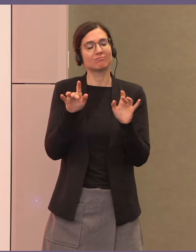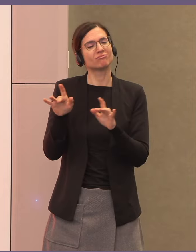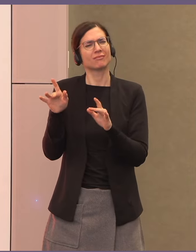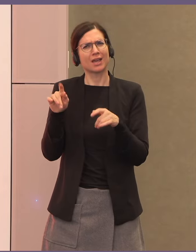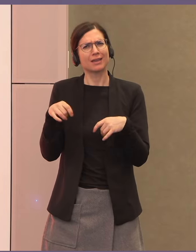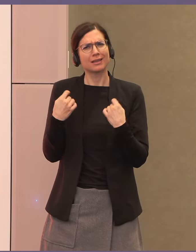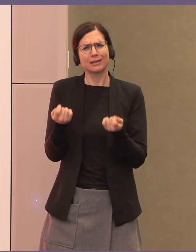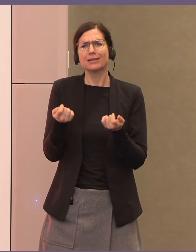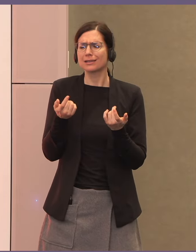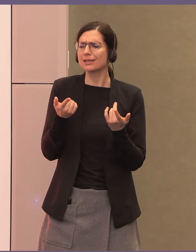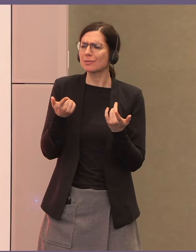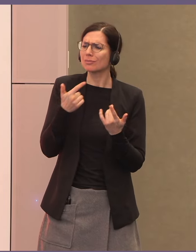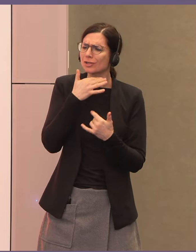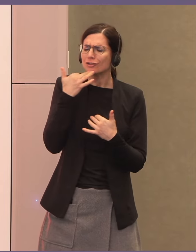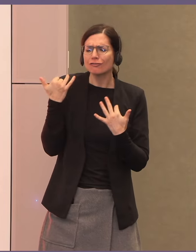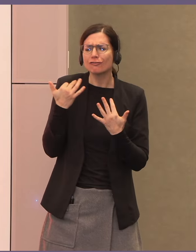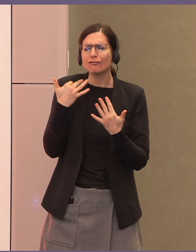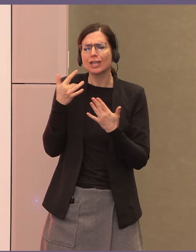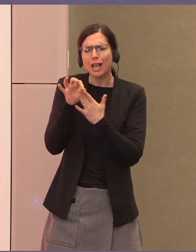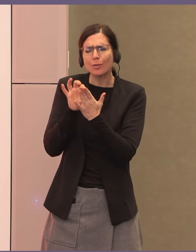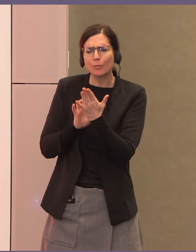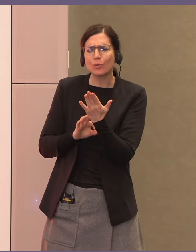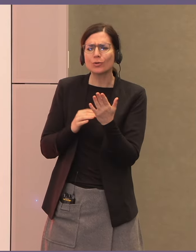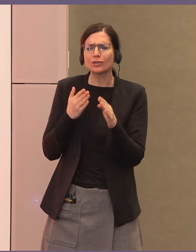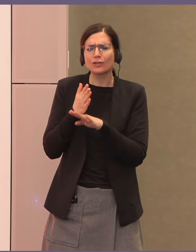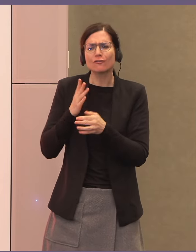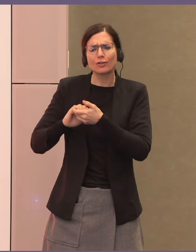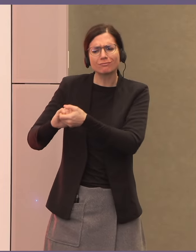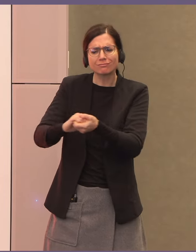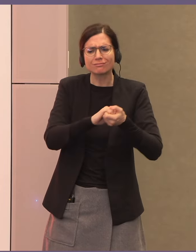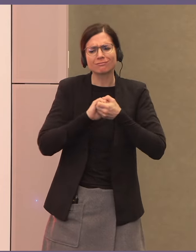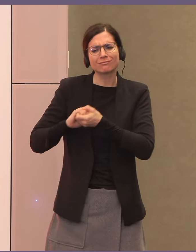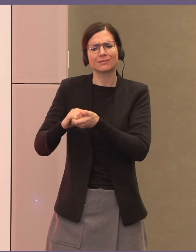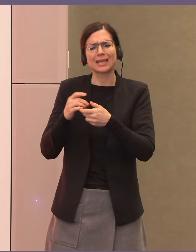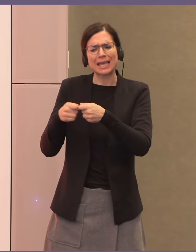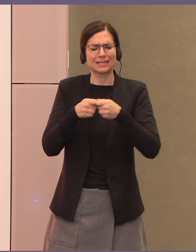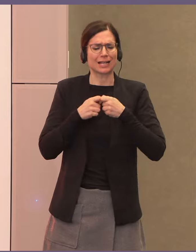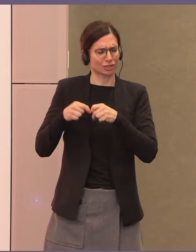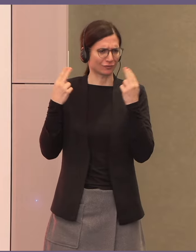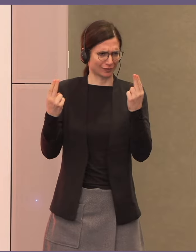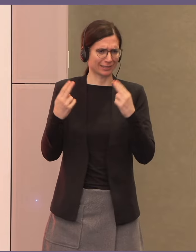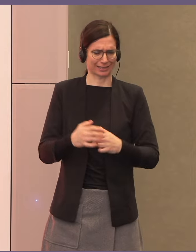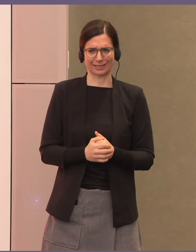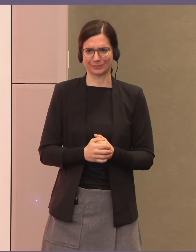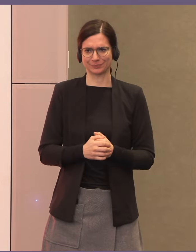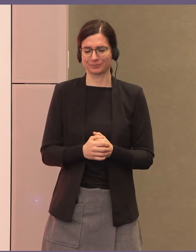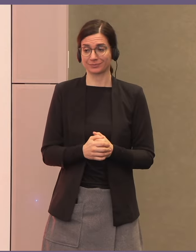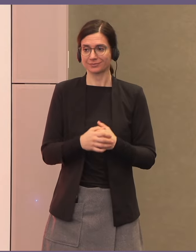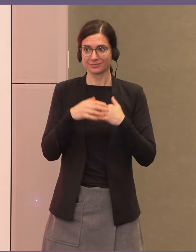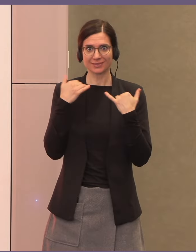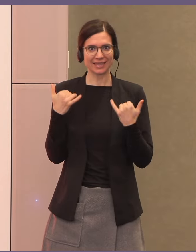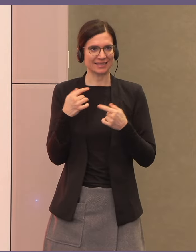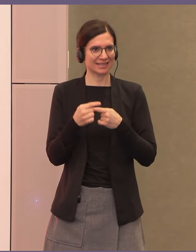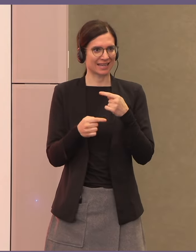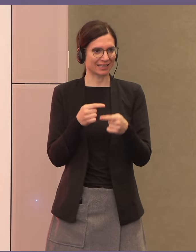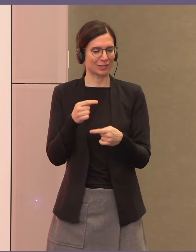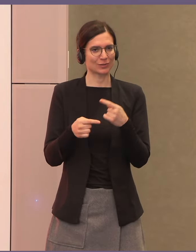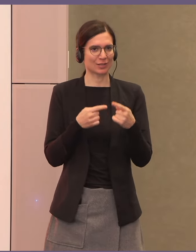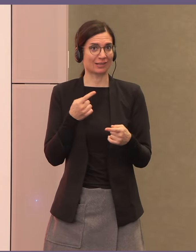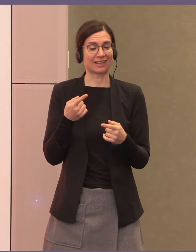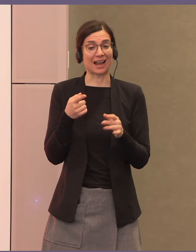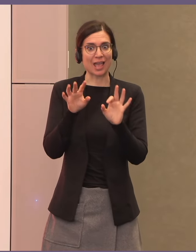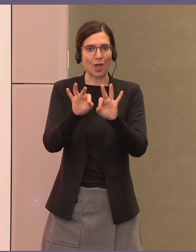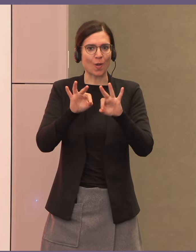gelingende Gesellschaft leisten können. Ich freue mich jetzt schon zum, möchte ich fast sagen, traditionellen Eröffnungstalk